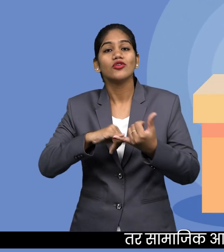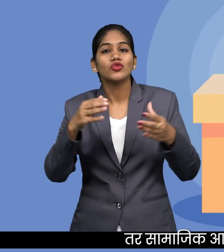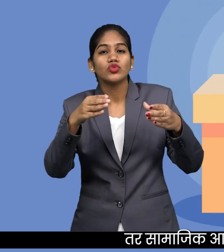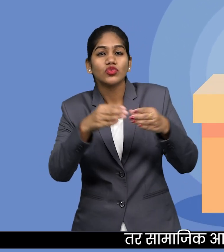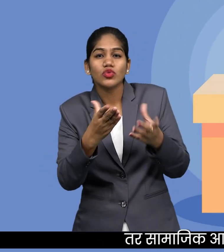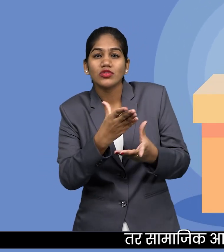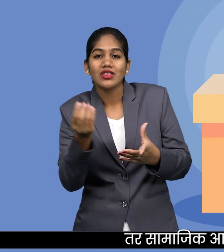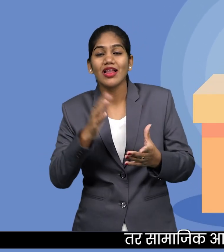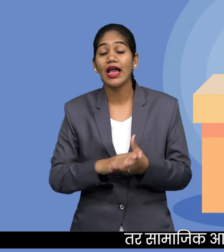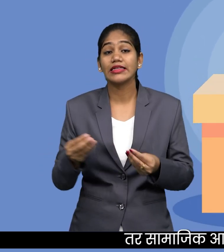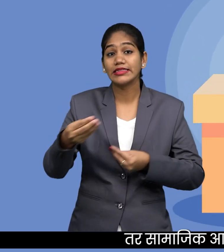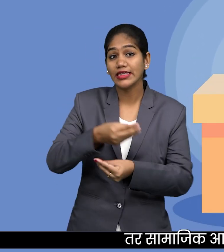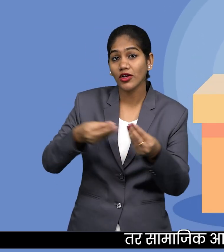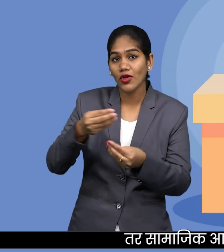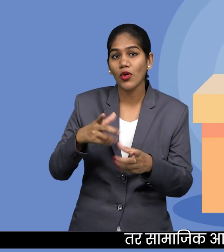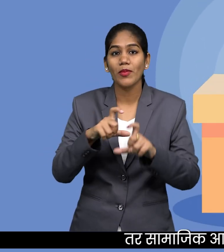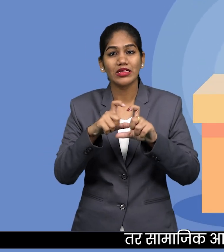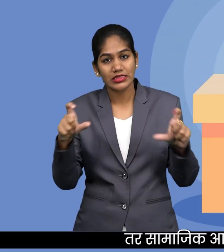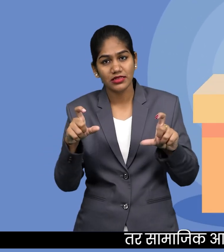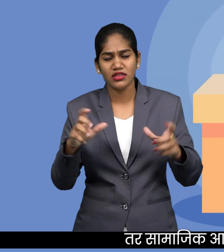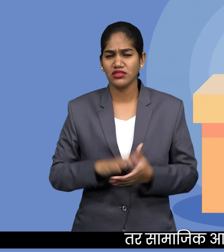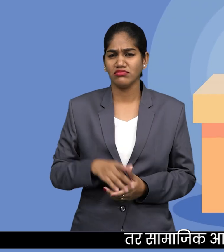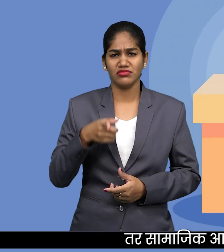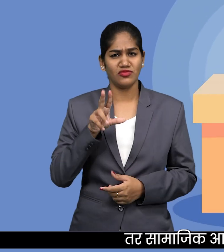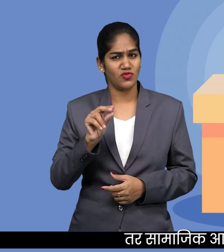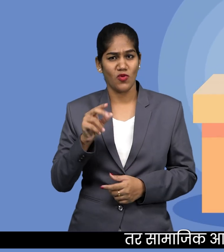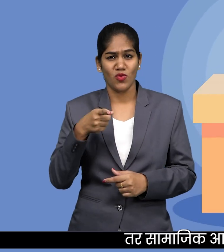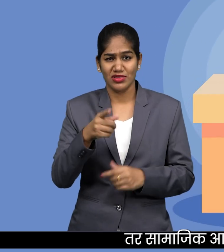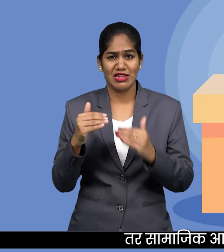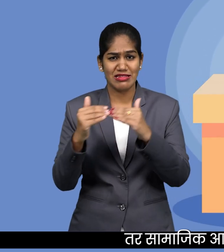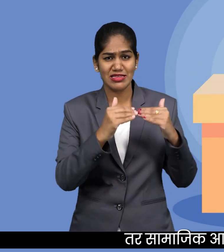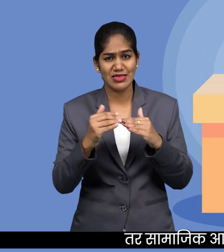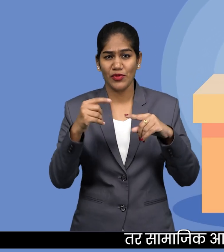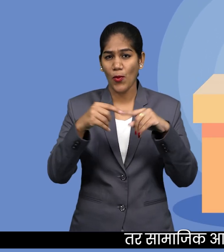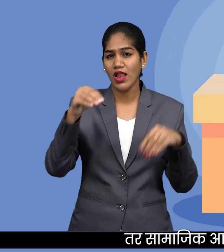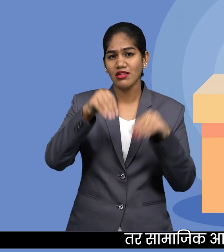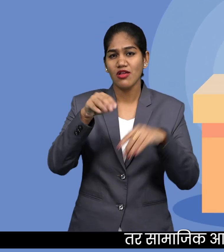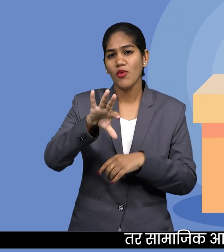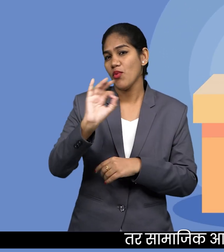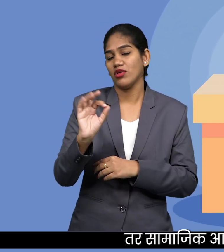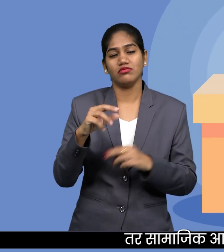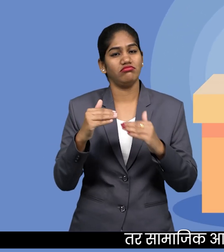तर सामाजिक आणि आर्थिक निष्पक्षतेची गरजच आहे.